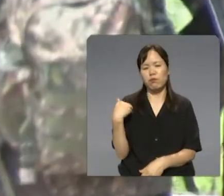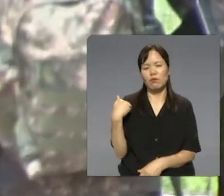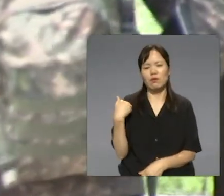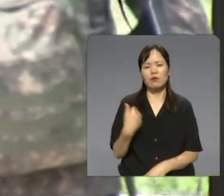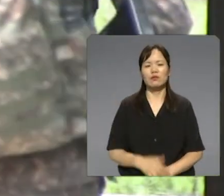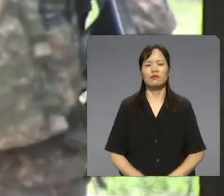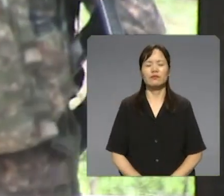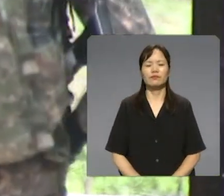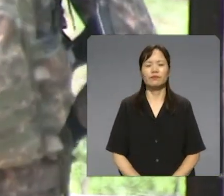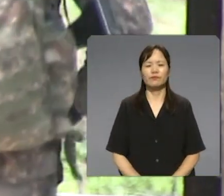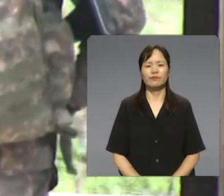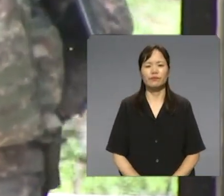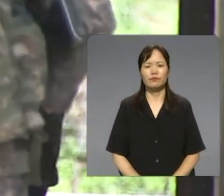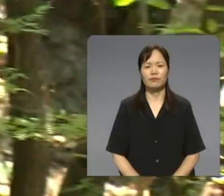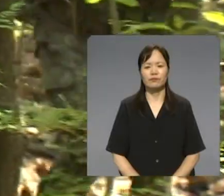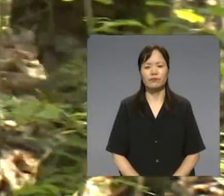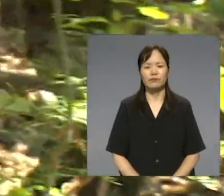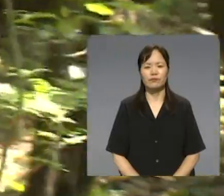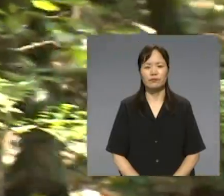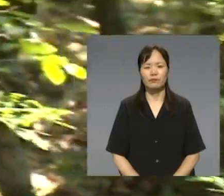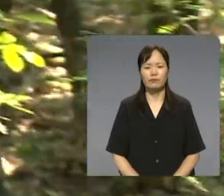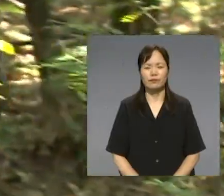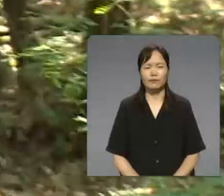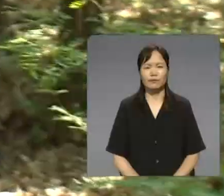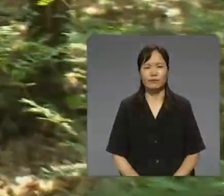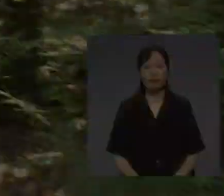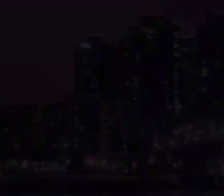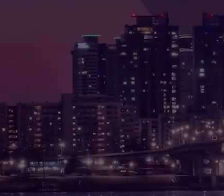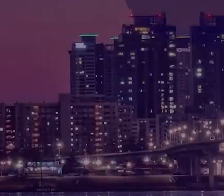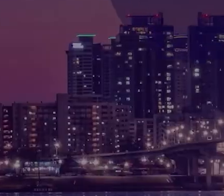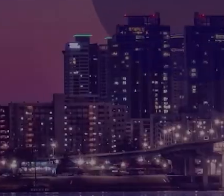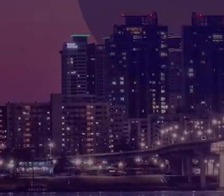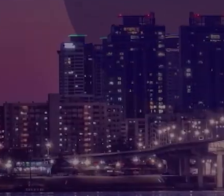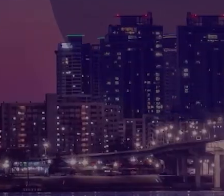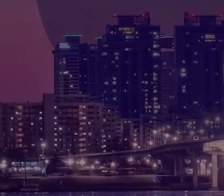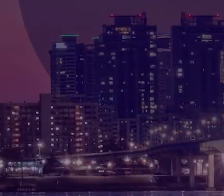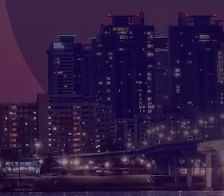없습니다 OBS 뉴스 갈태웁니다